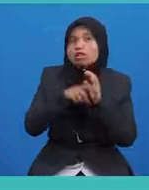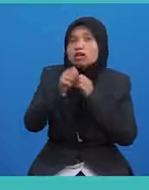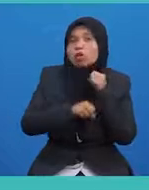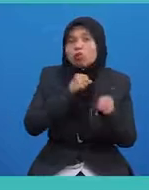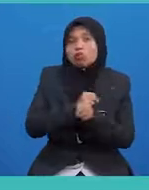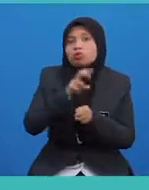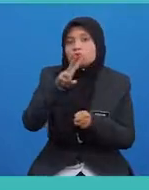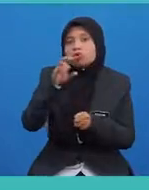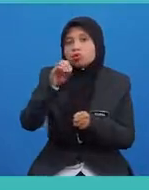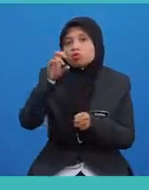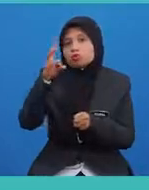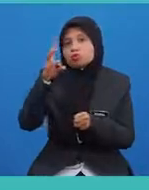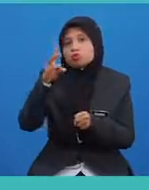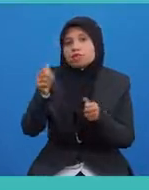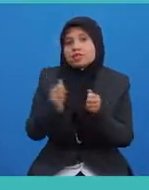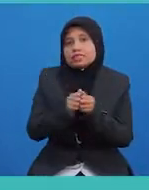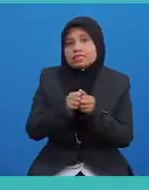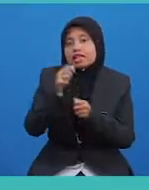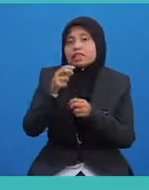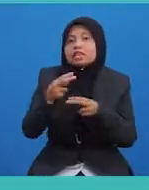2017 dengan nilai pada tahun 2000.